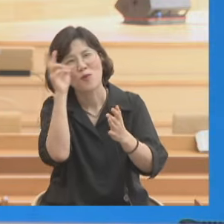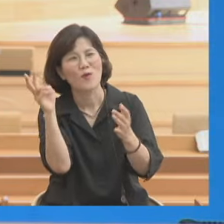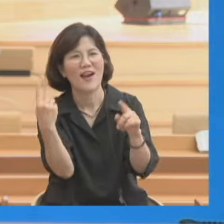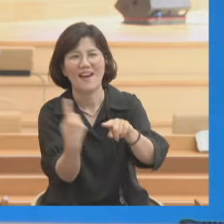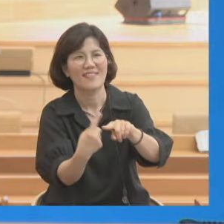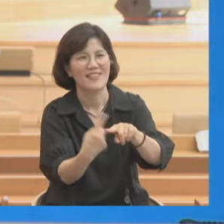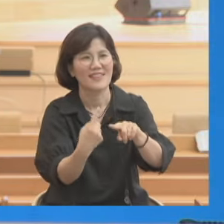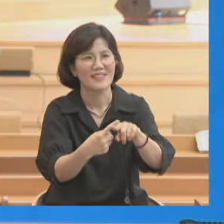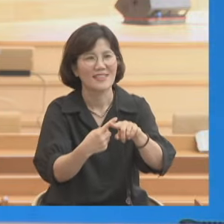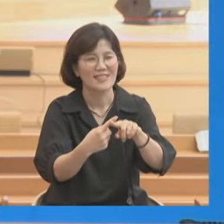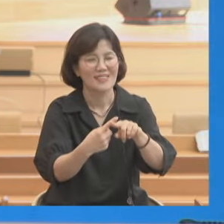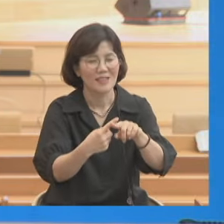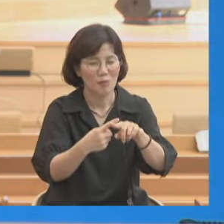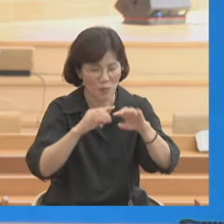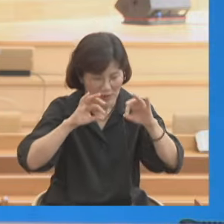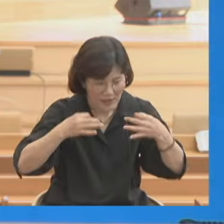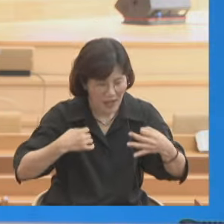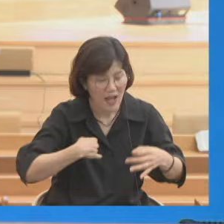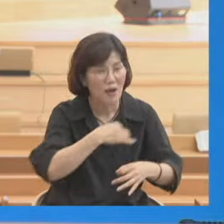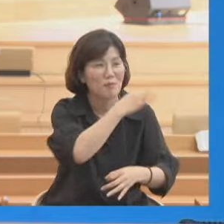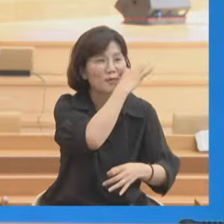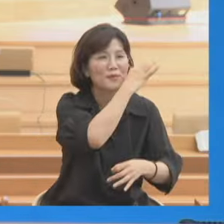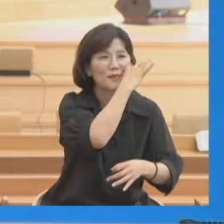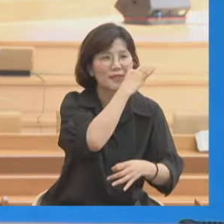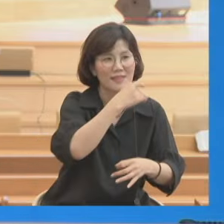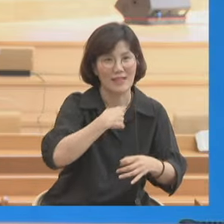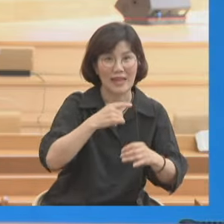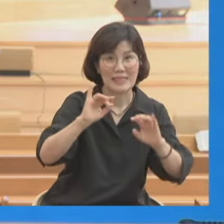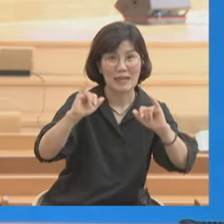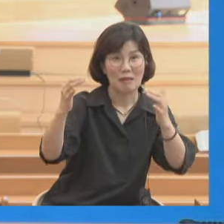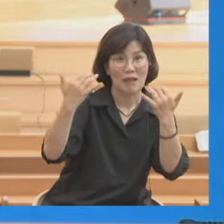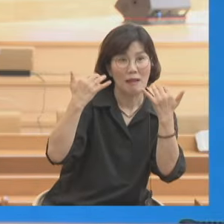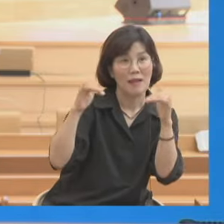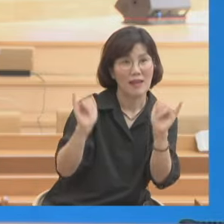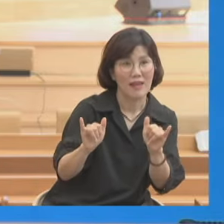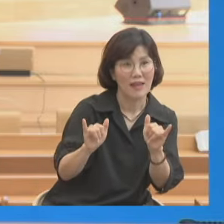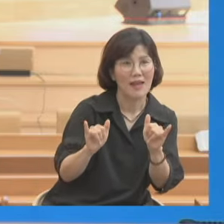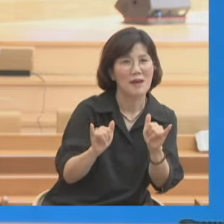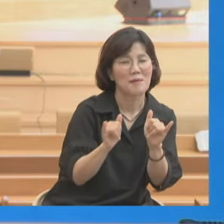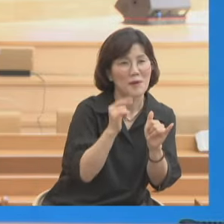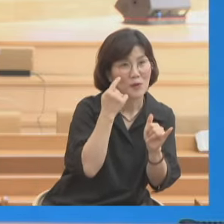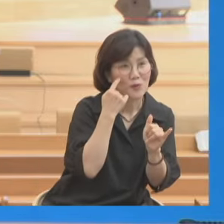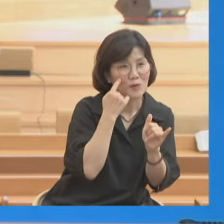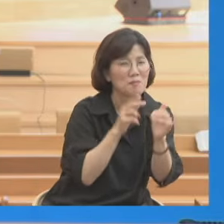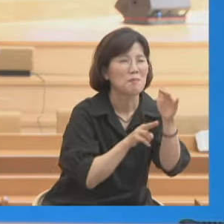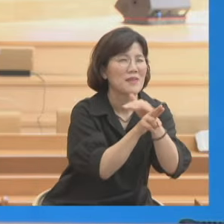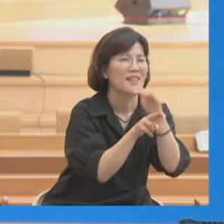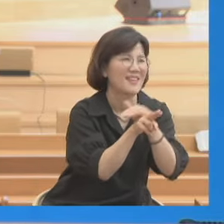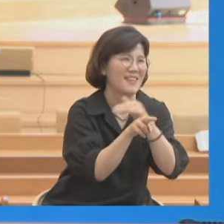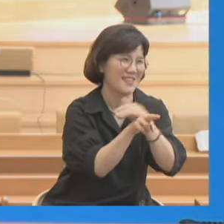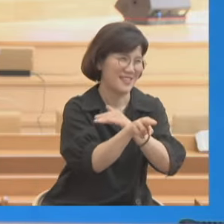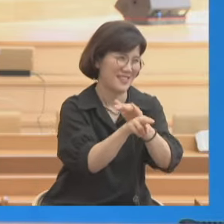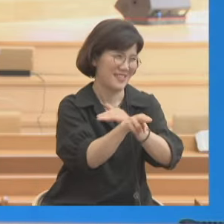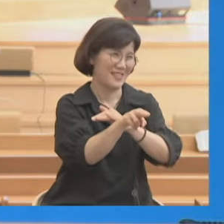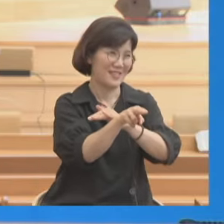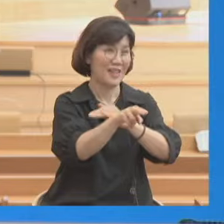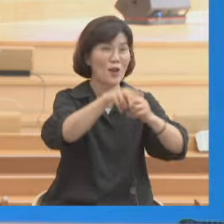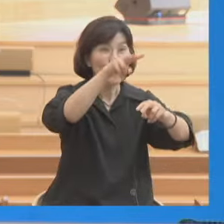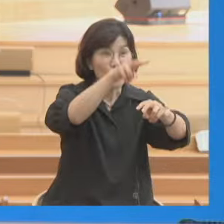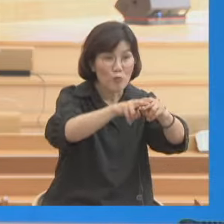부끄러워. 사람들 눈길을 피해야 돼. 근데 하필 사람들의